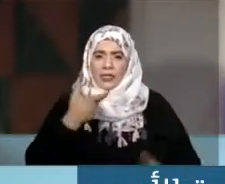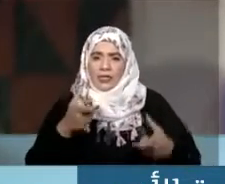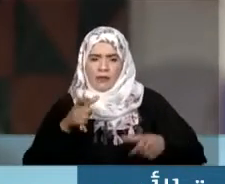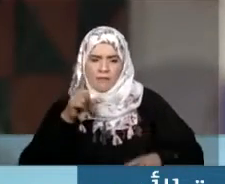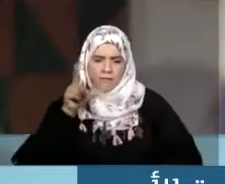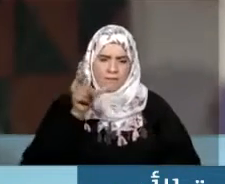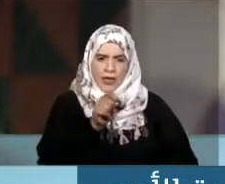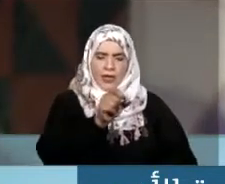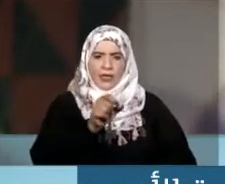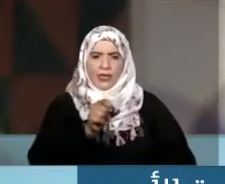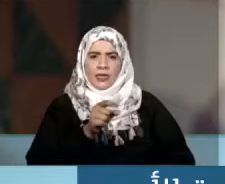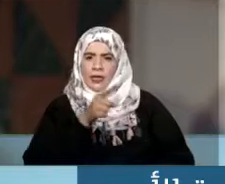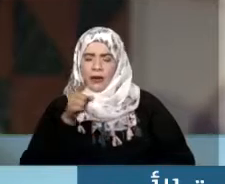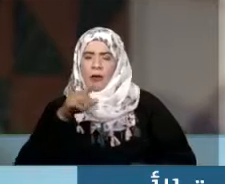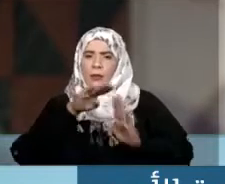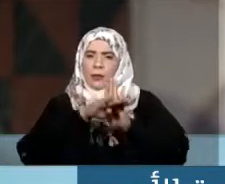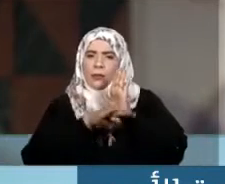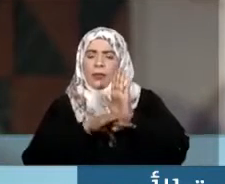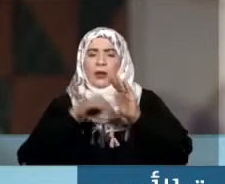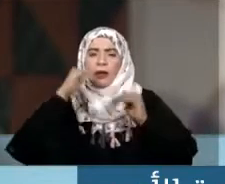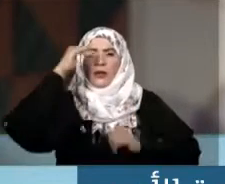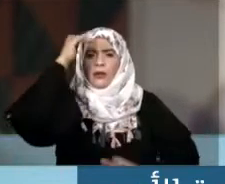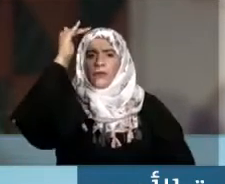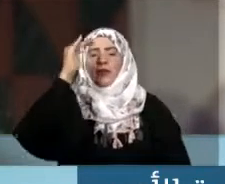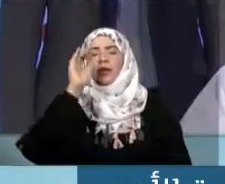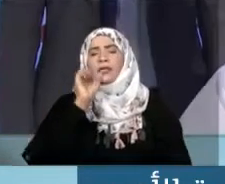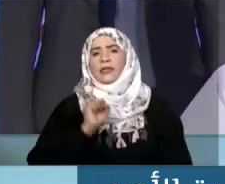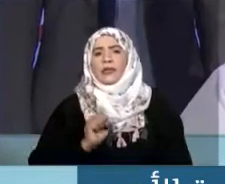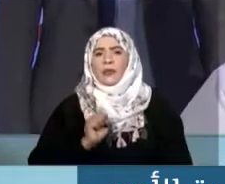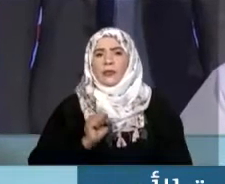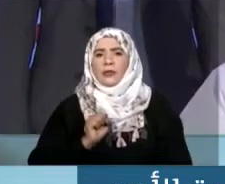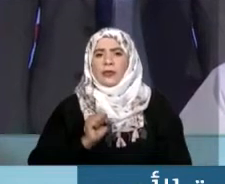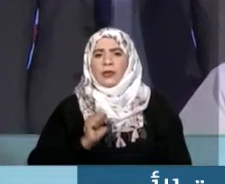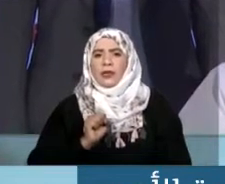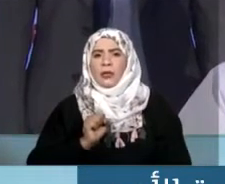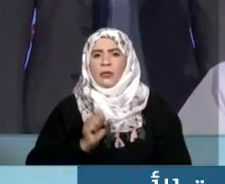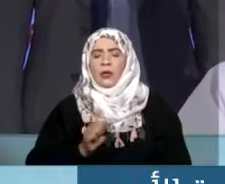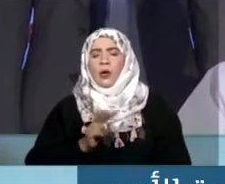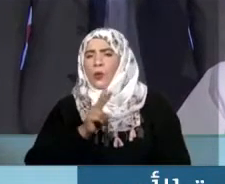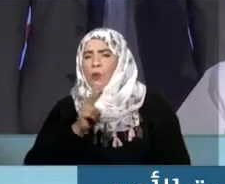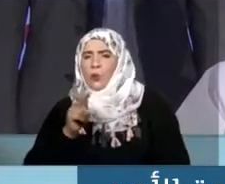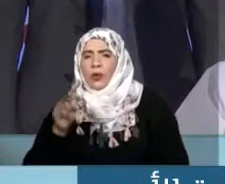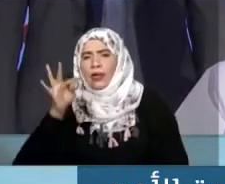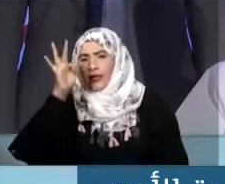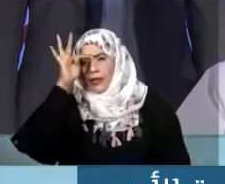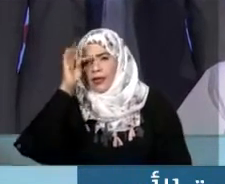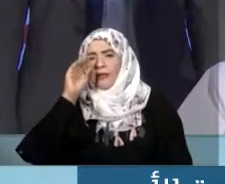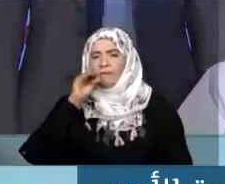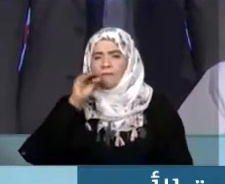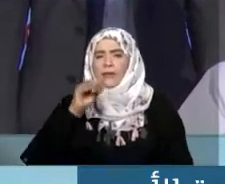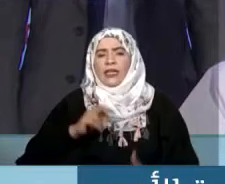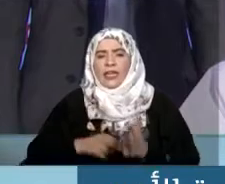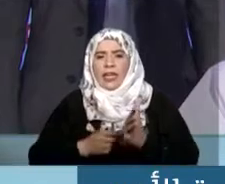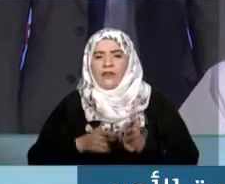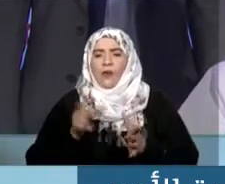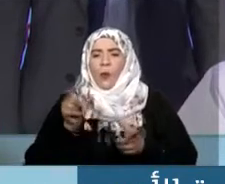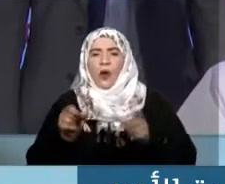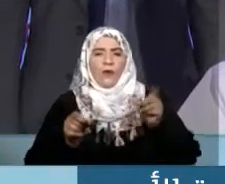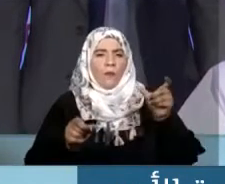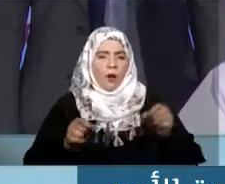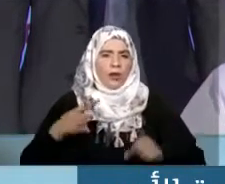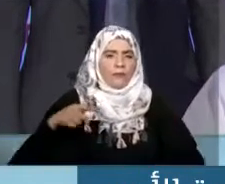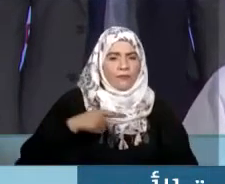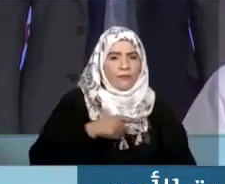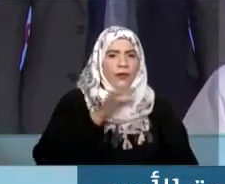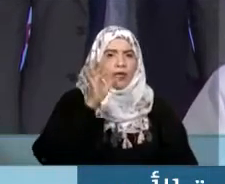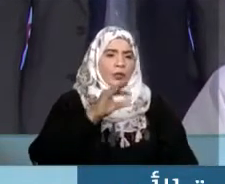وينفذ برامج تدريب تحاكي هجمات افتراضية ويقوم بالدفاع عنها. فهذه ميزة